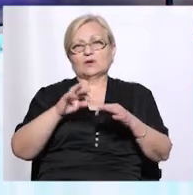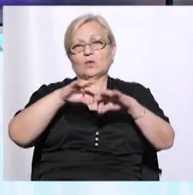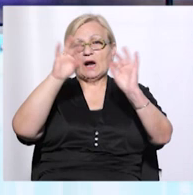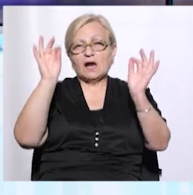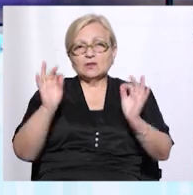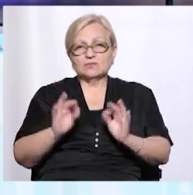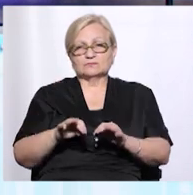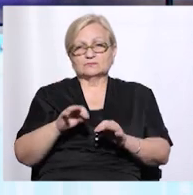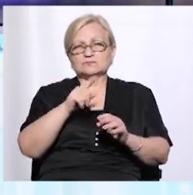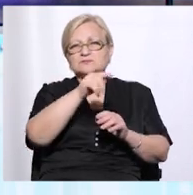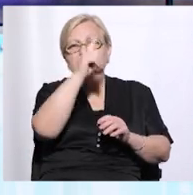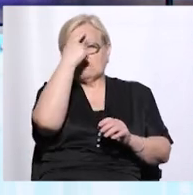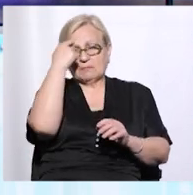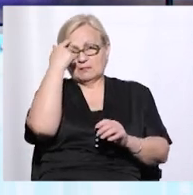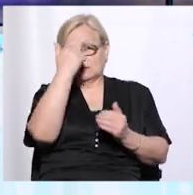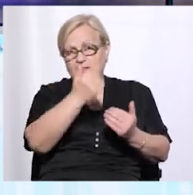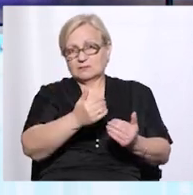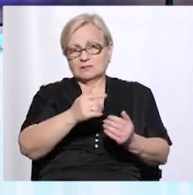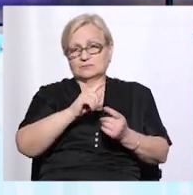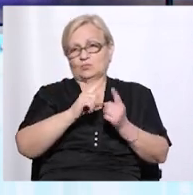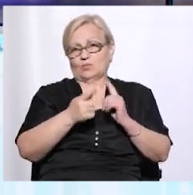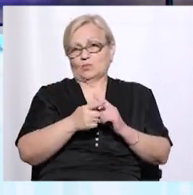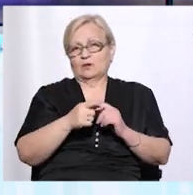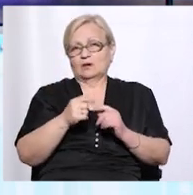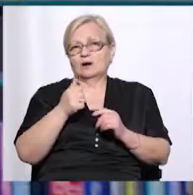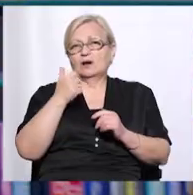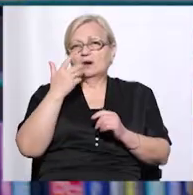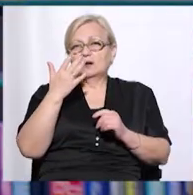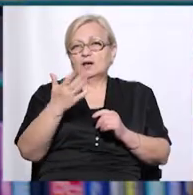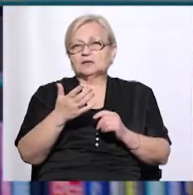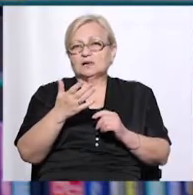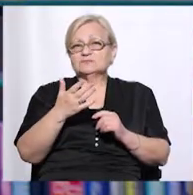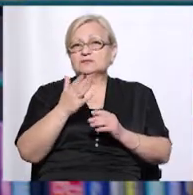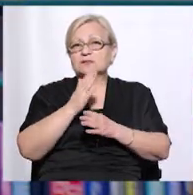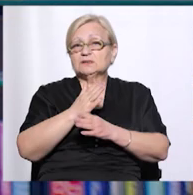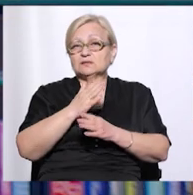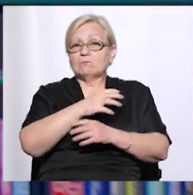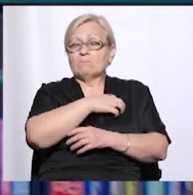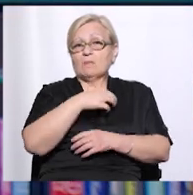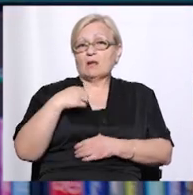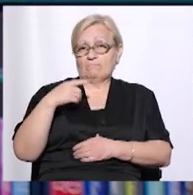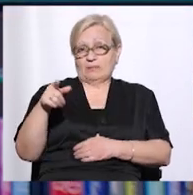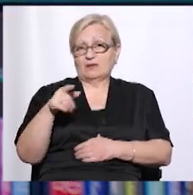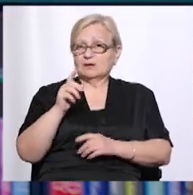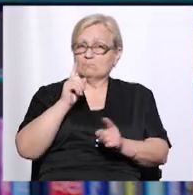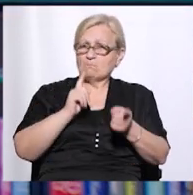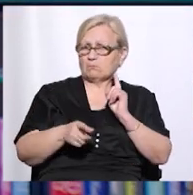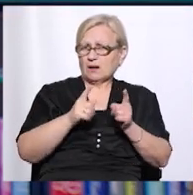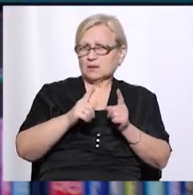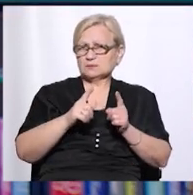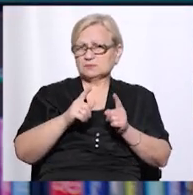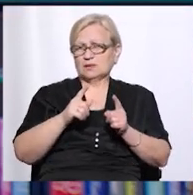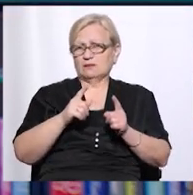ამიტომ მთავარი კითხვა, რომელიც მკითხველის წინაშე დგება, ეს გახლავთ: რამდენად არის ტირანი მეფე გიორგი? მე მინდა